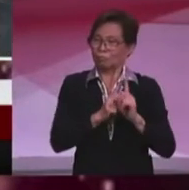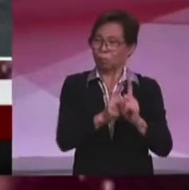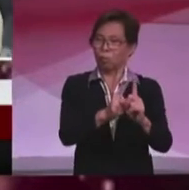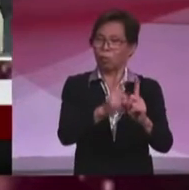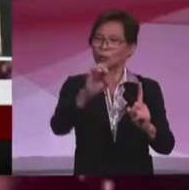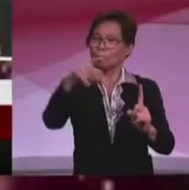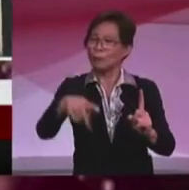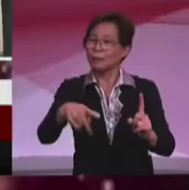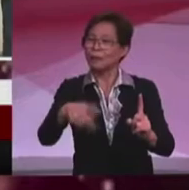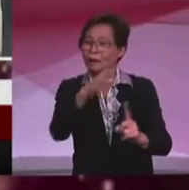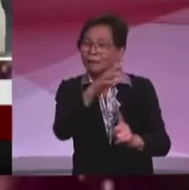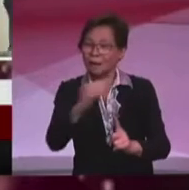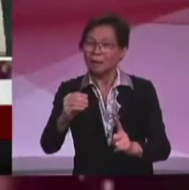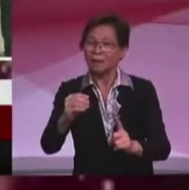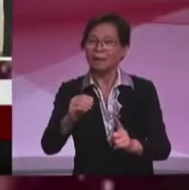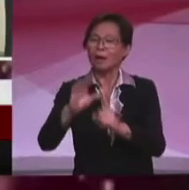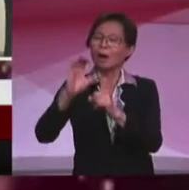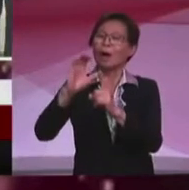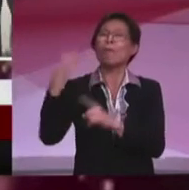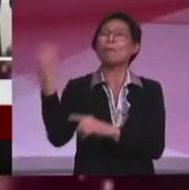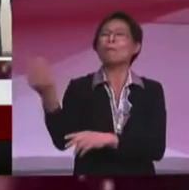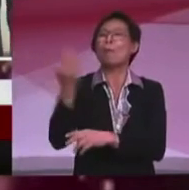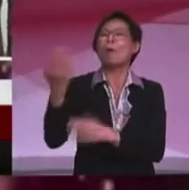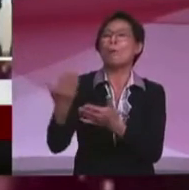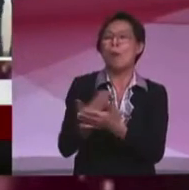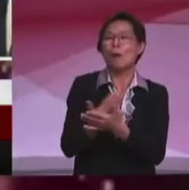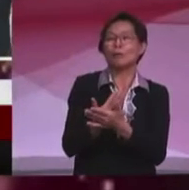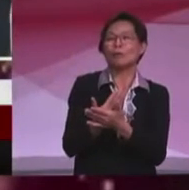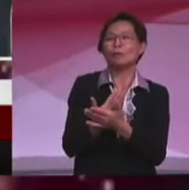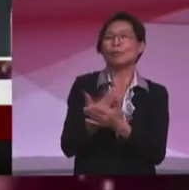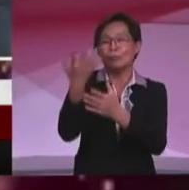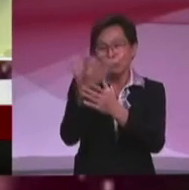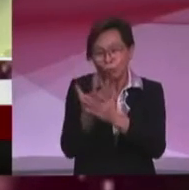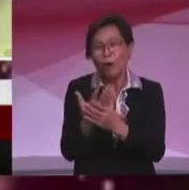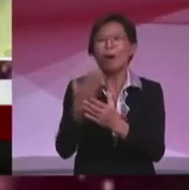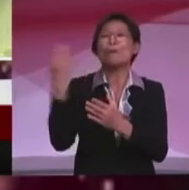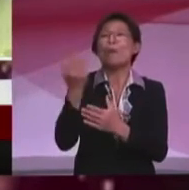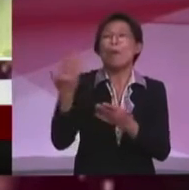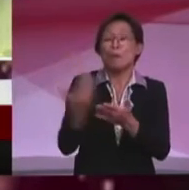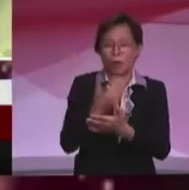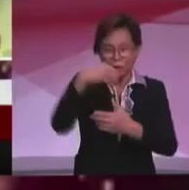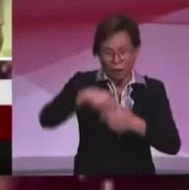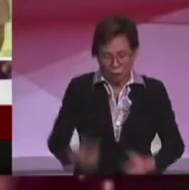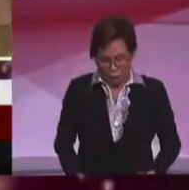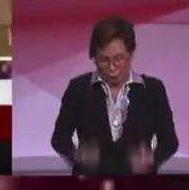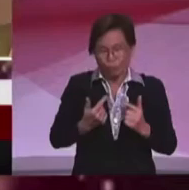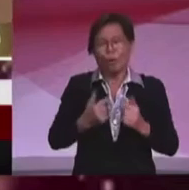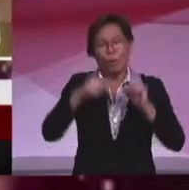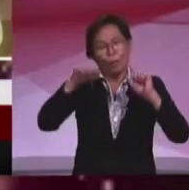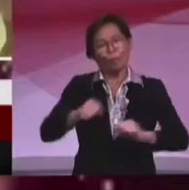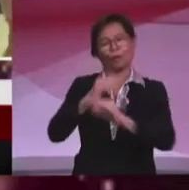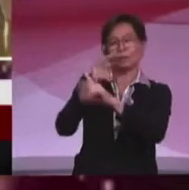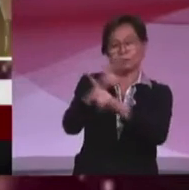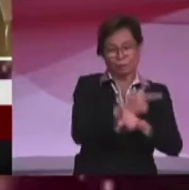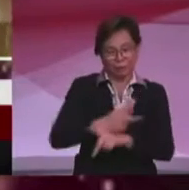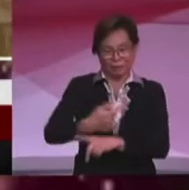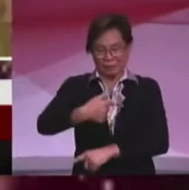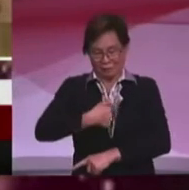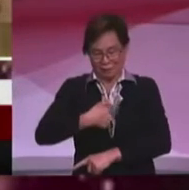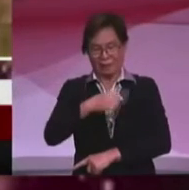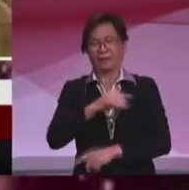e-shop setiap pembudayaan norma baru dalam kehidupan kita mampu melindungi diri dan keluarga